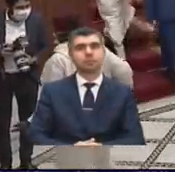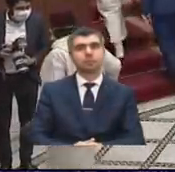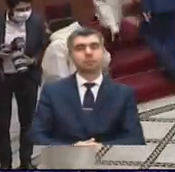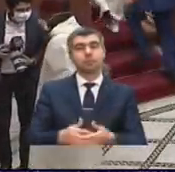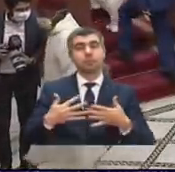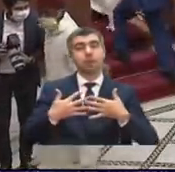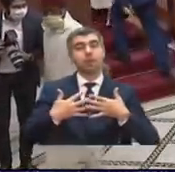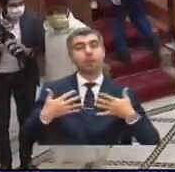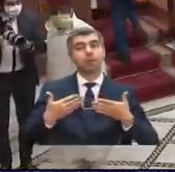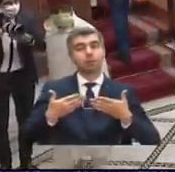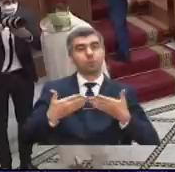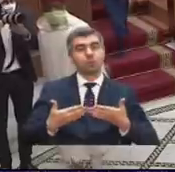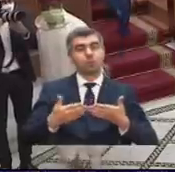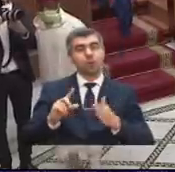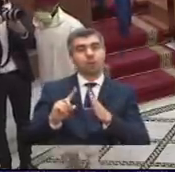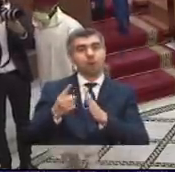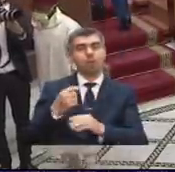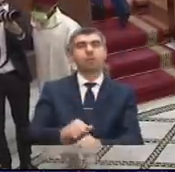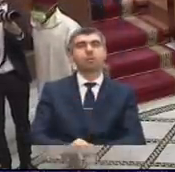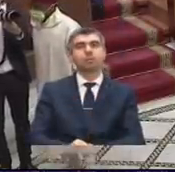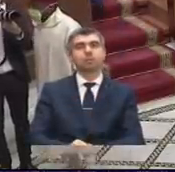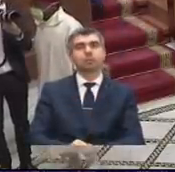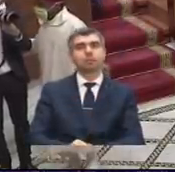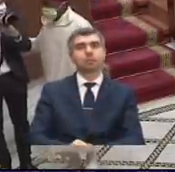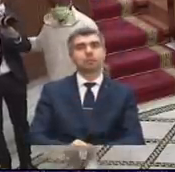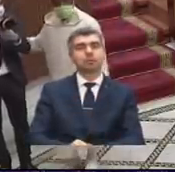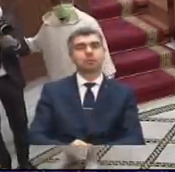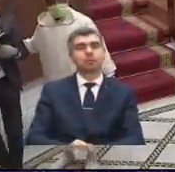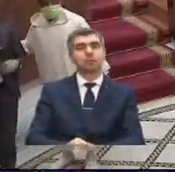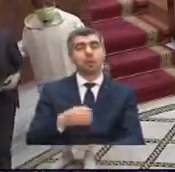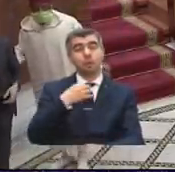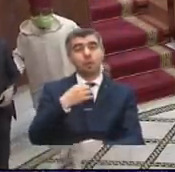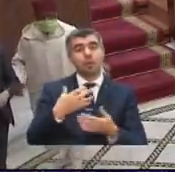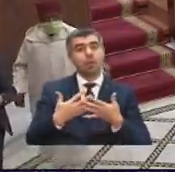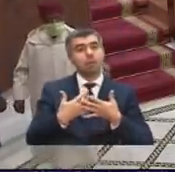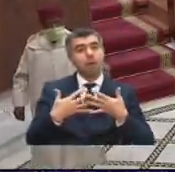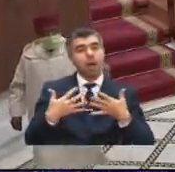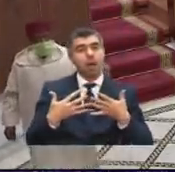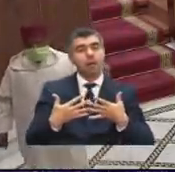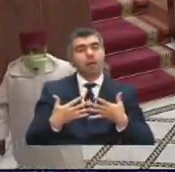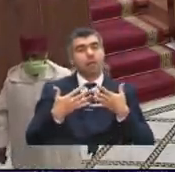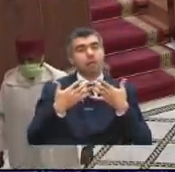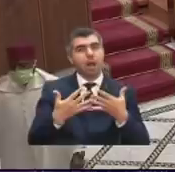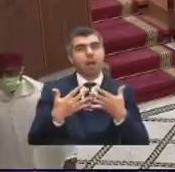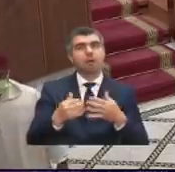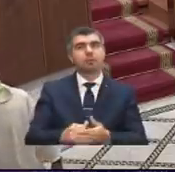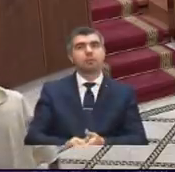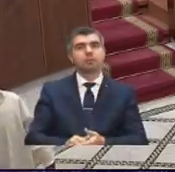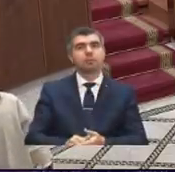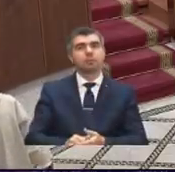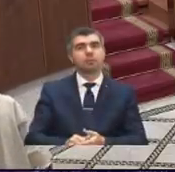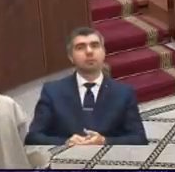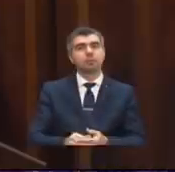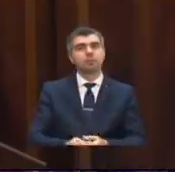يهتم كثيرا بالجانب الاجتماعي طبعا. معنى وزير المالية قبيلة يقول 32 مليار فاصلة 7 ديال الدرهم اللي خدينا من الصندوق، الحمد